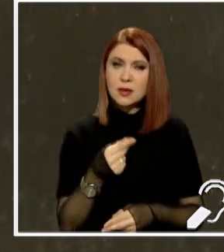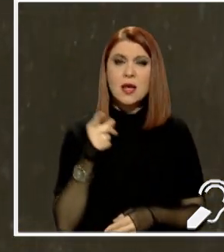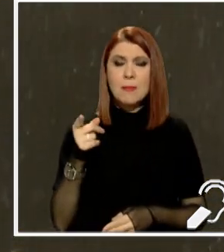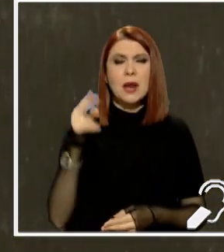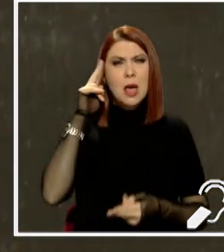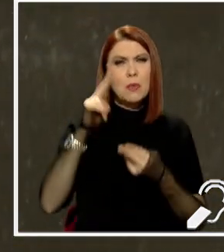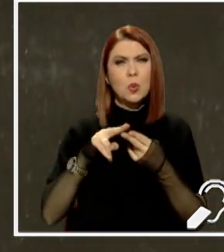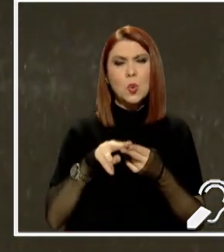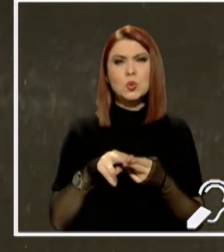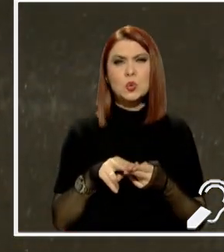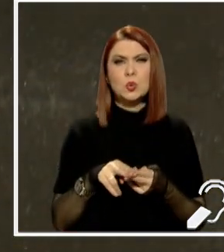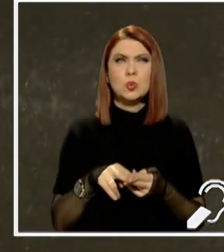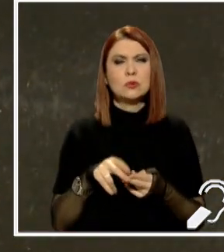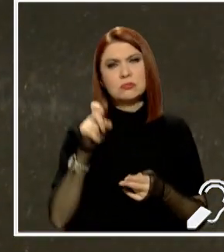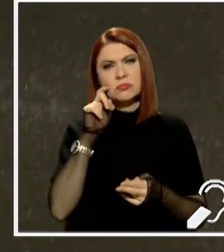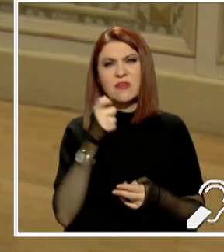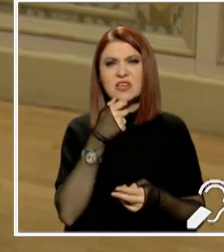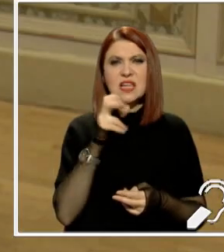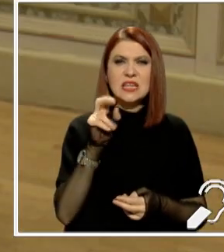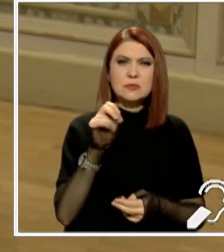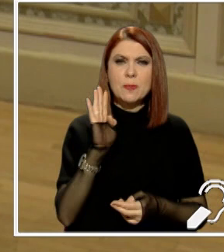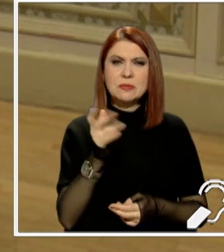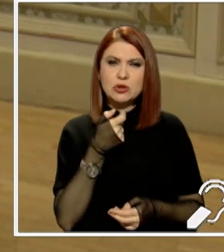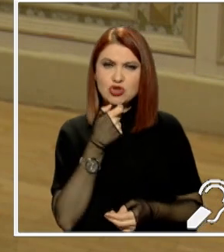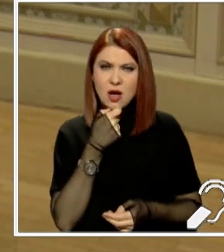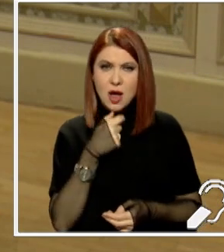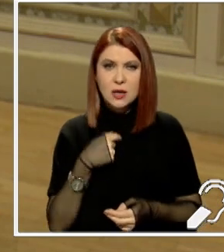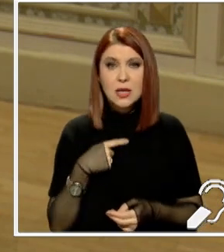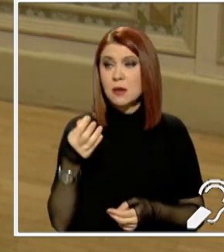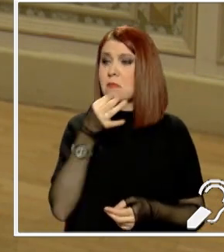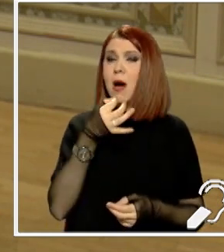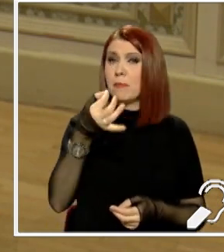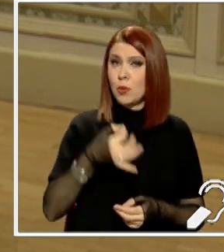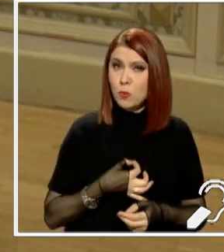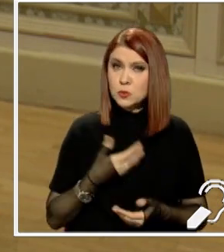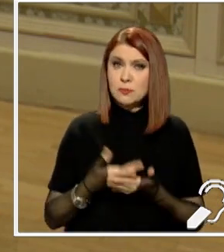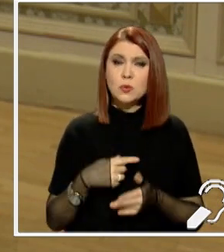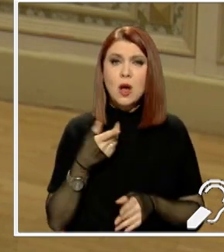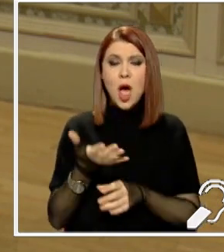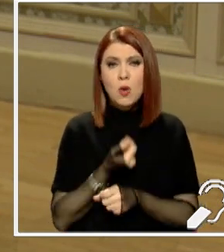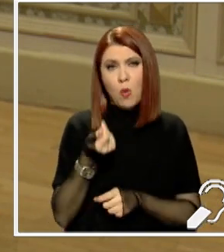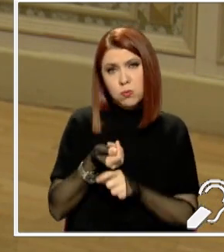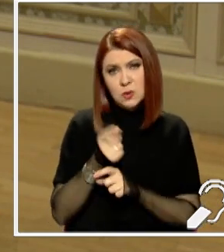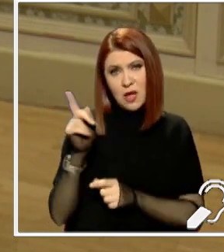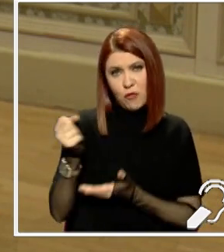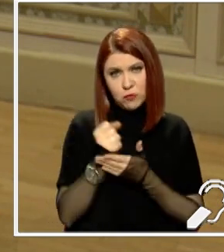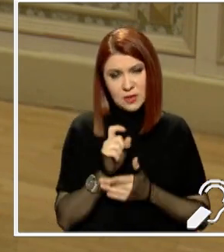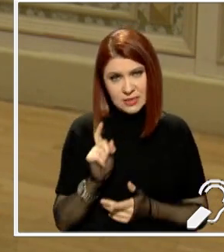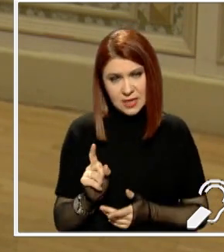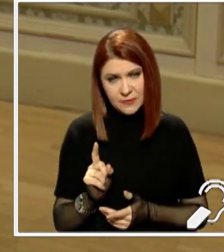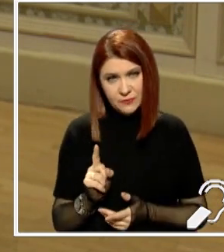l-am cunoscut undeva în jurul vârstei de 13-14 ani. El m-a propus pentru a fi bursier a Fundației Martin și Adriana